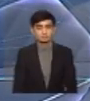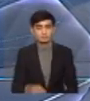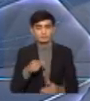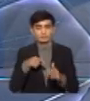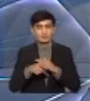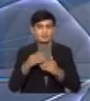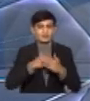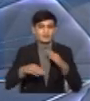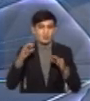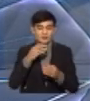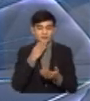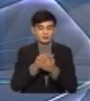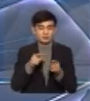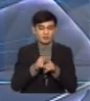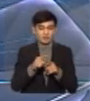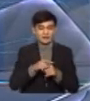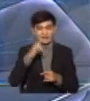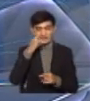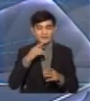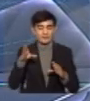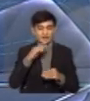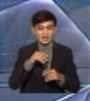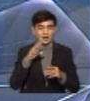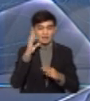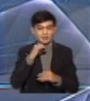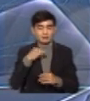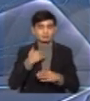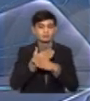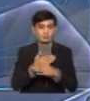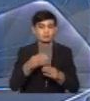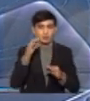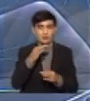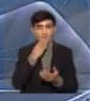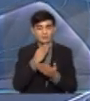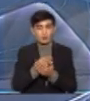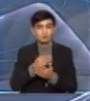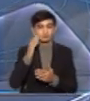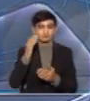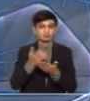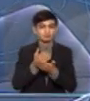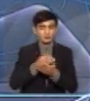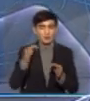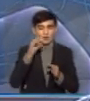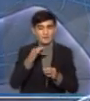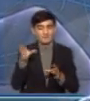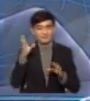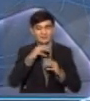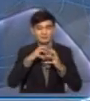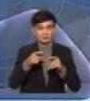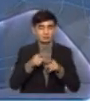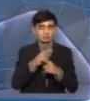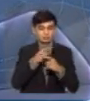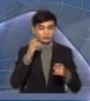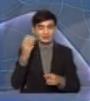Повод гордиться собой в этом году есть у многих казахстанцев. И мы поможем вам рассказать о ваших успехах на всю страну. Уже 3